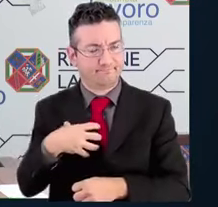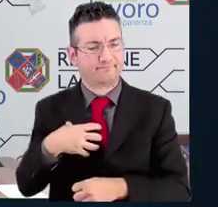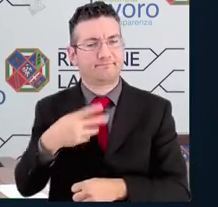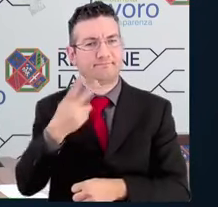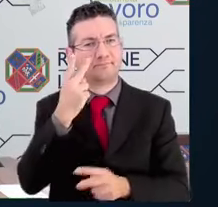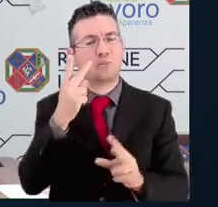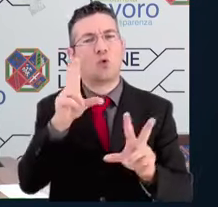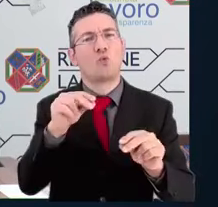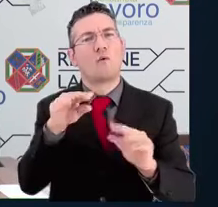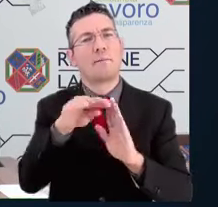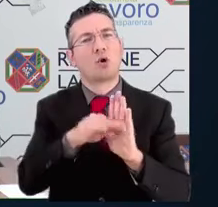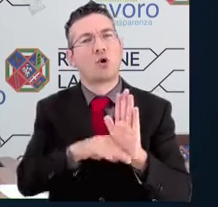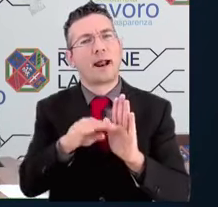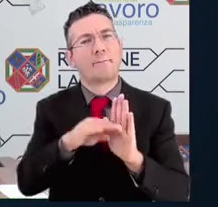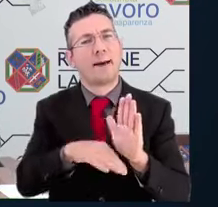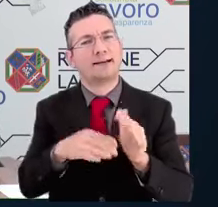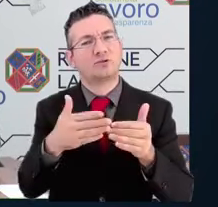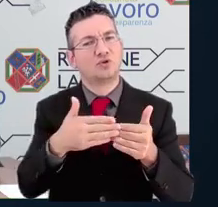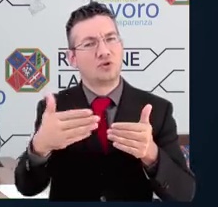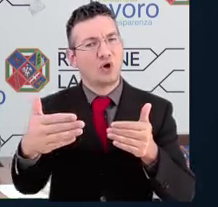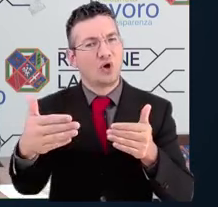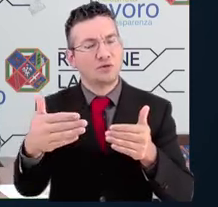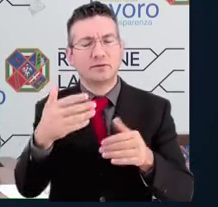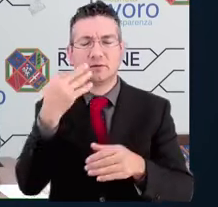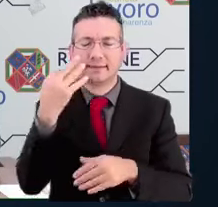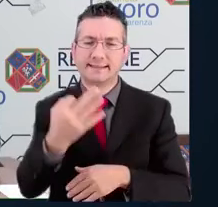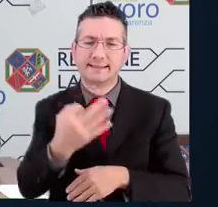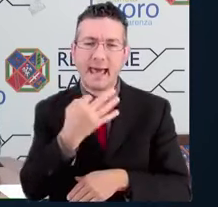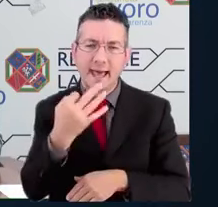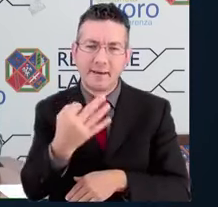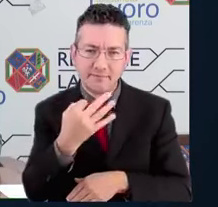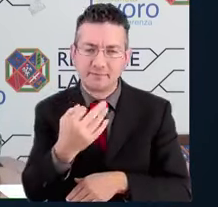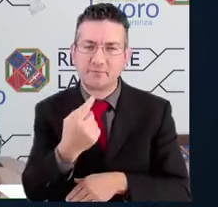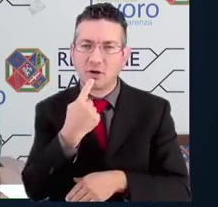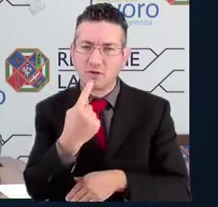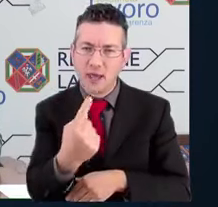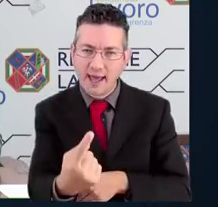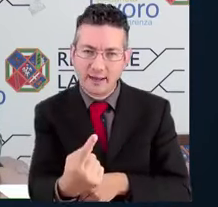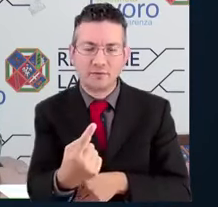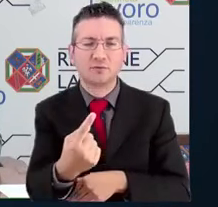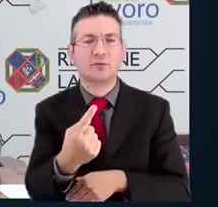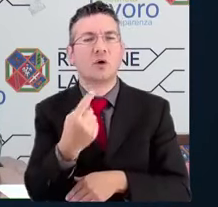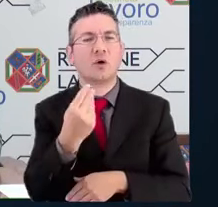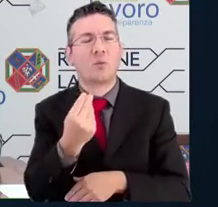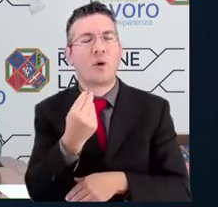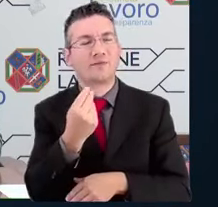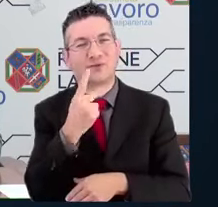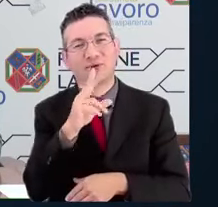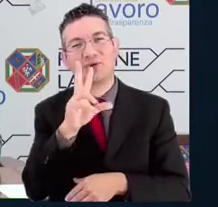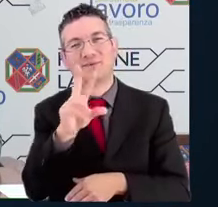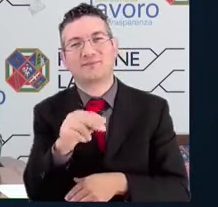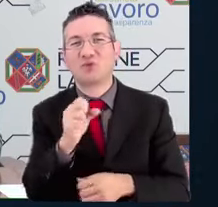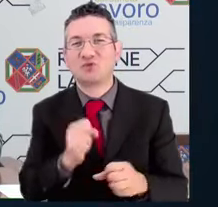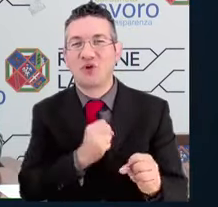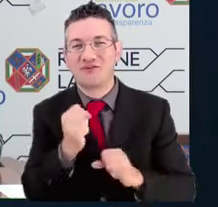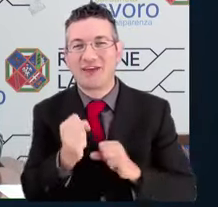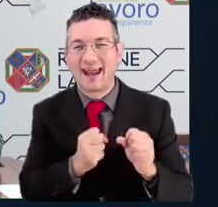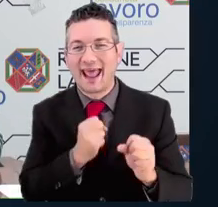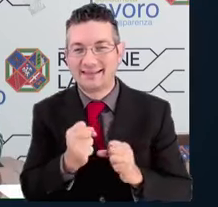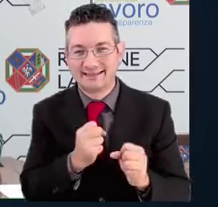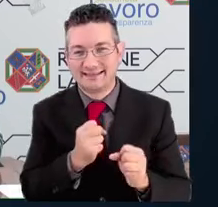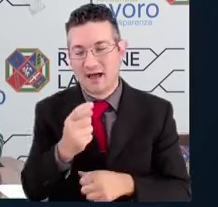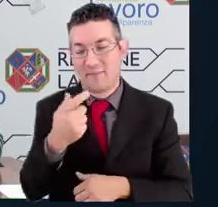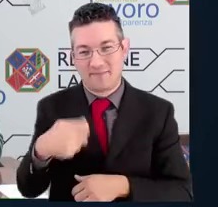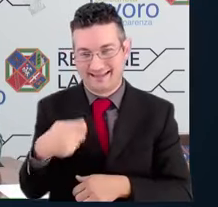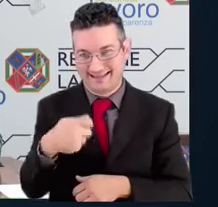programmazione ho sempre sostenuto che sicuramente quando parlo di sofferenze presidente acanfora